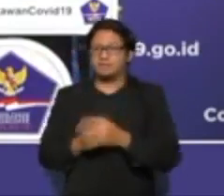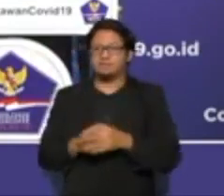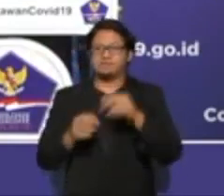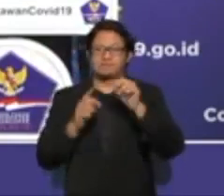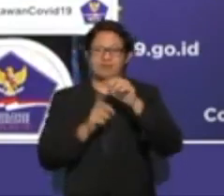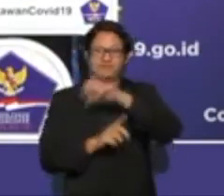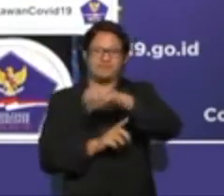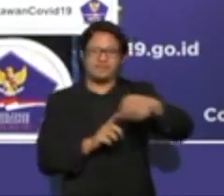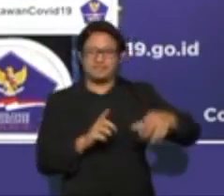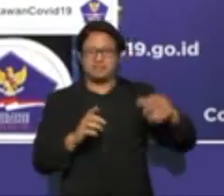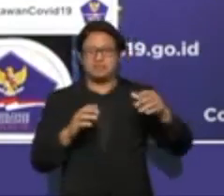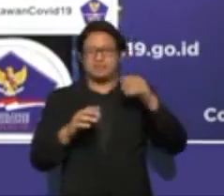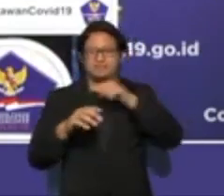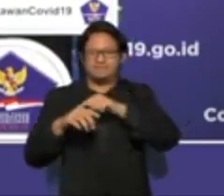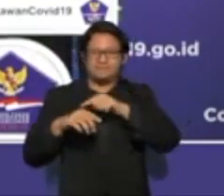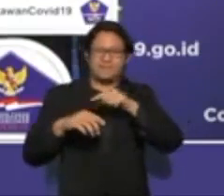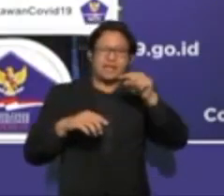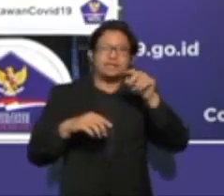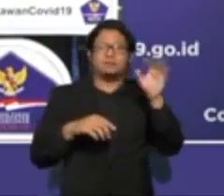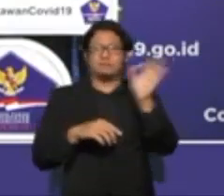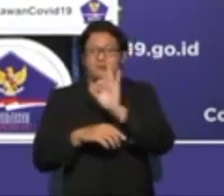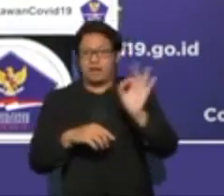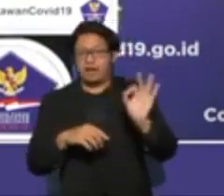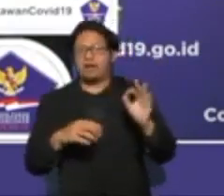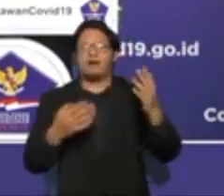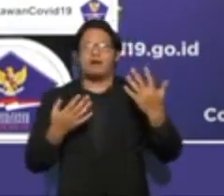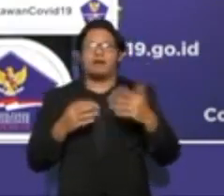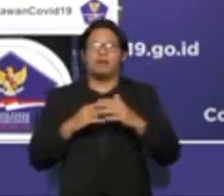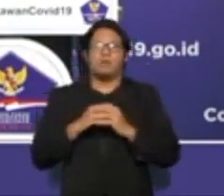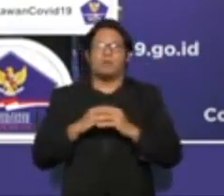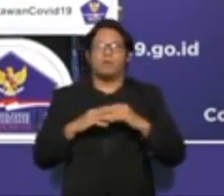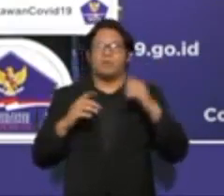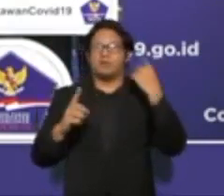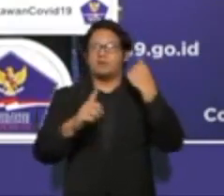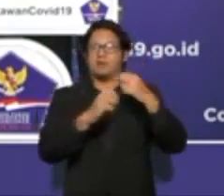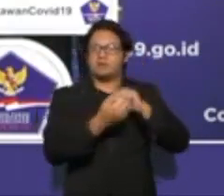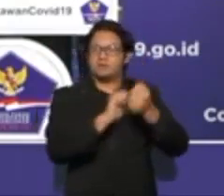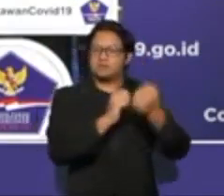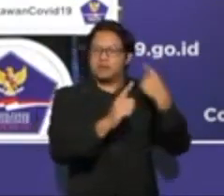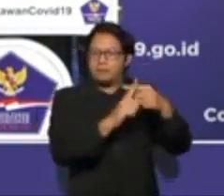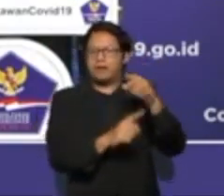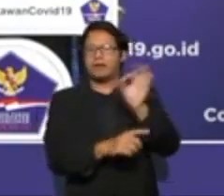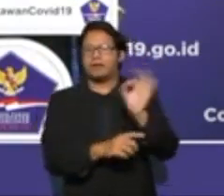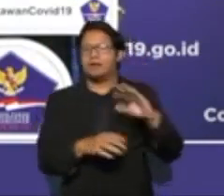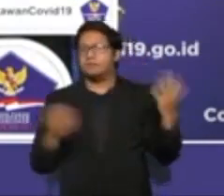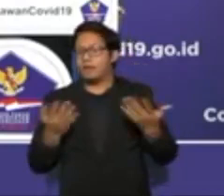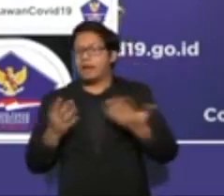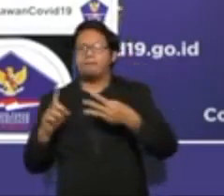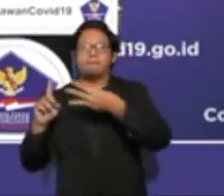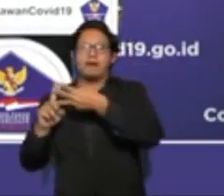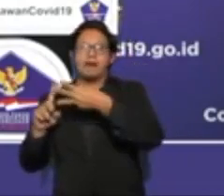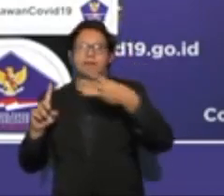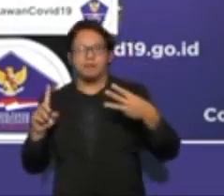yang tidak ada kenaikan sama sekali tidak ada penambahan kasus sama sekali atau tidak ada kasus sama sekali yang kita dapatkan adalah Bangka